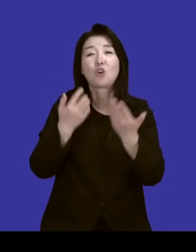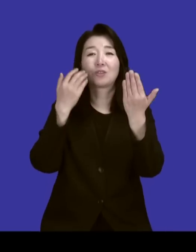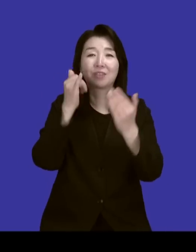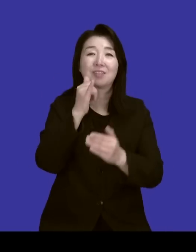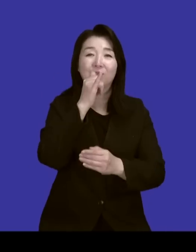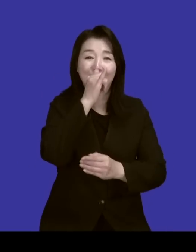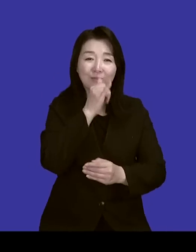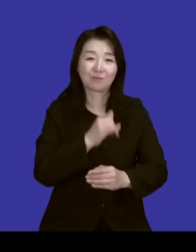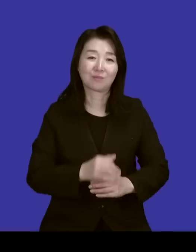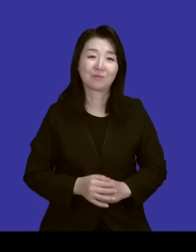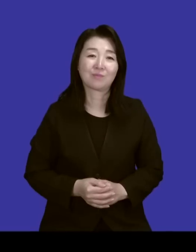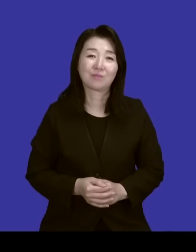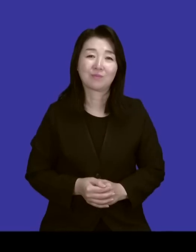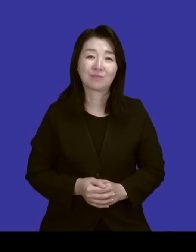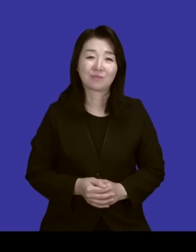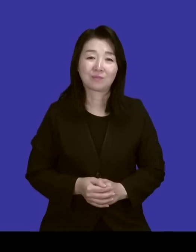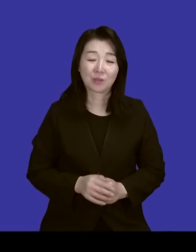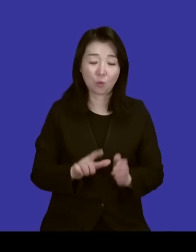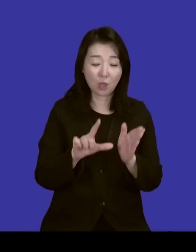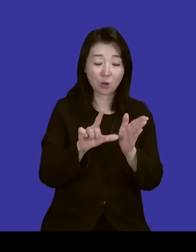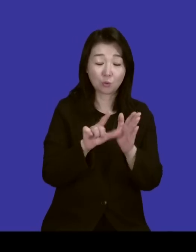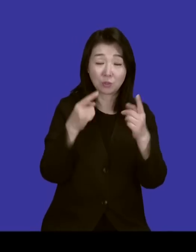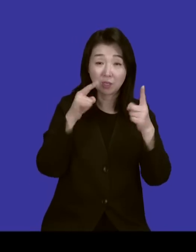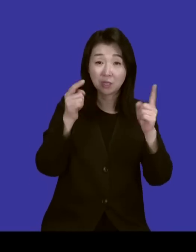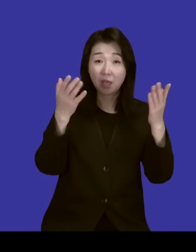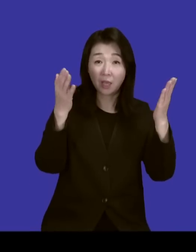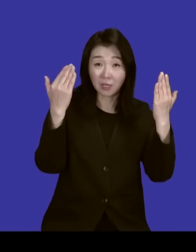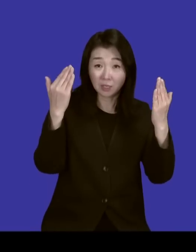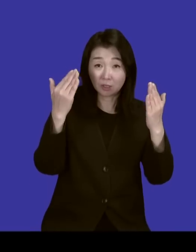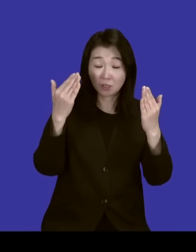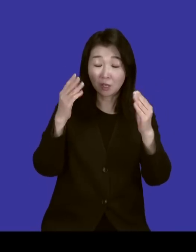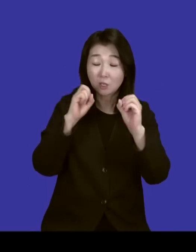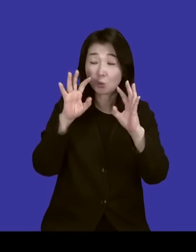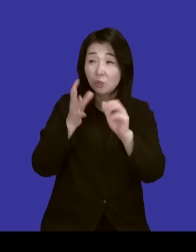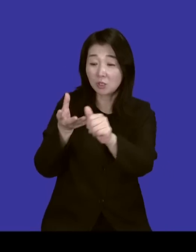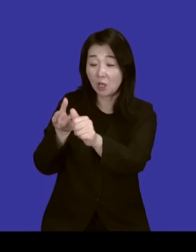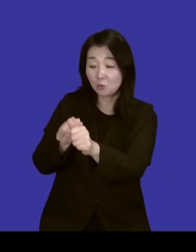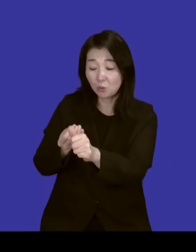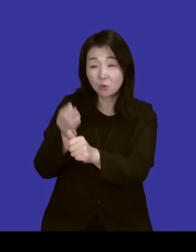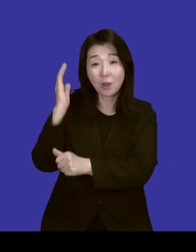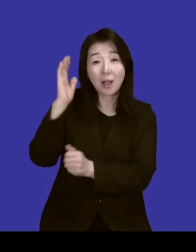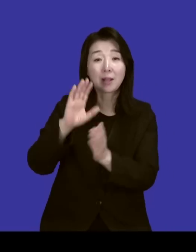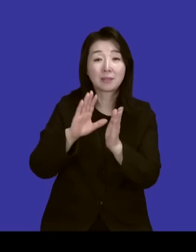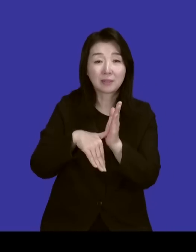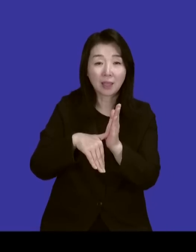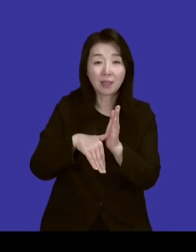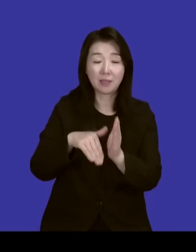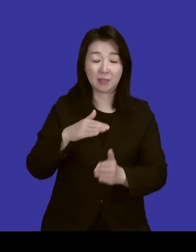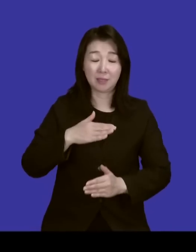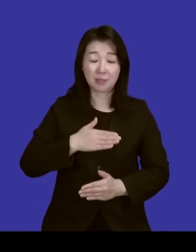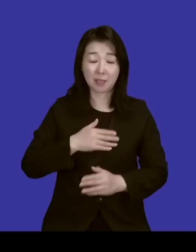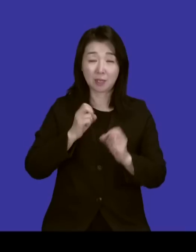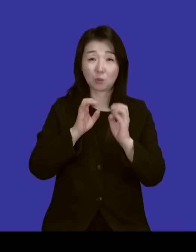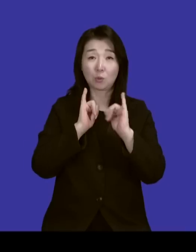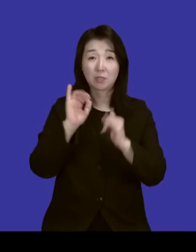예. 그 위튼 대학에서 제가 선교사 초청을 할 때 예. 선교사 되겠습니다라고 예. 왔던 유학생 중에 하나가